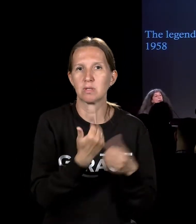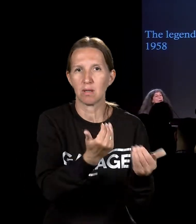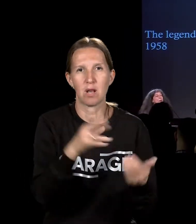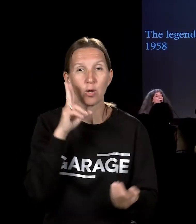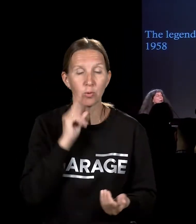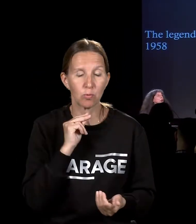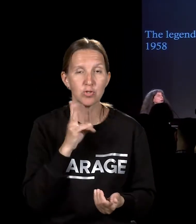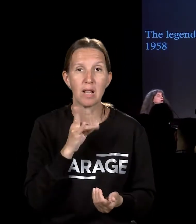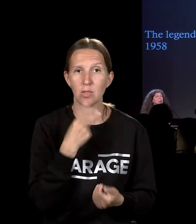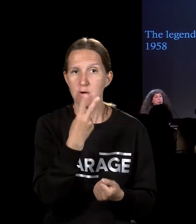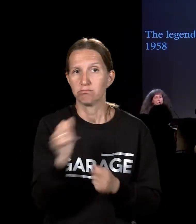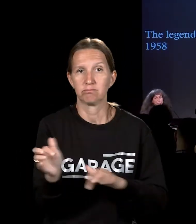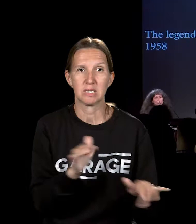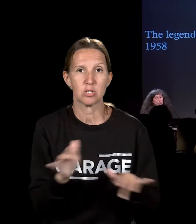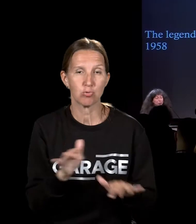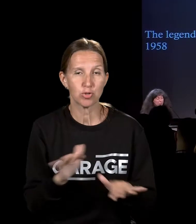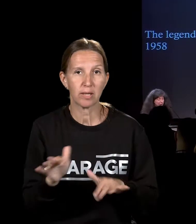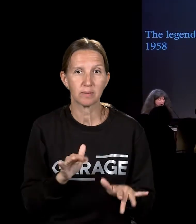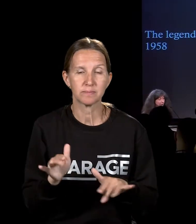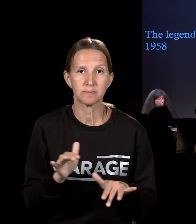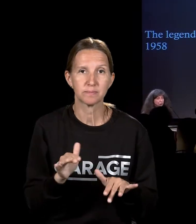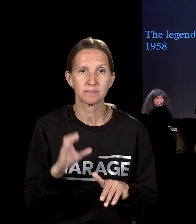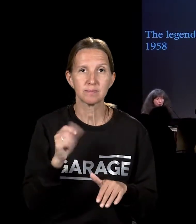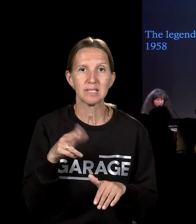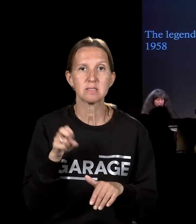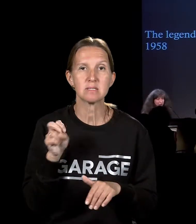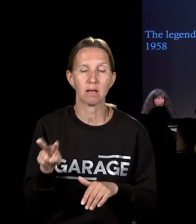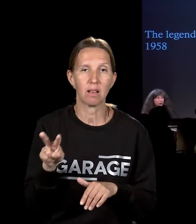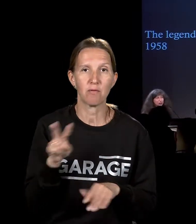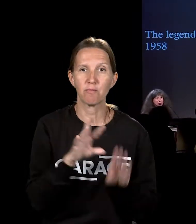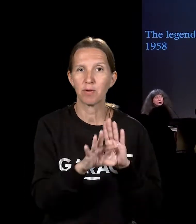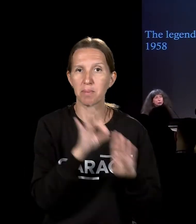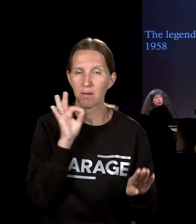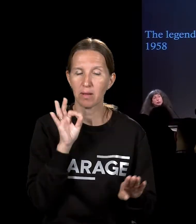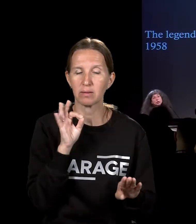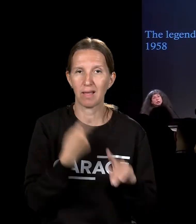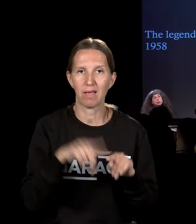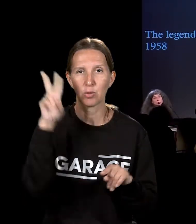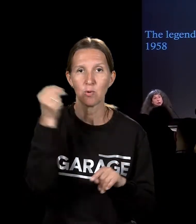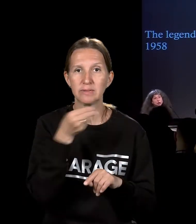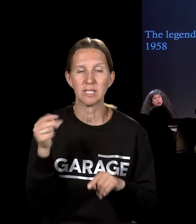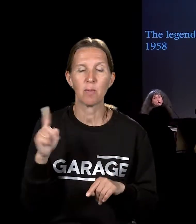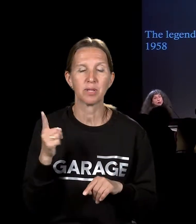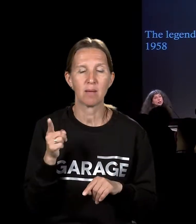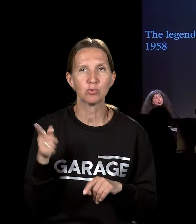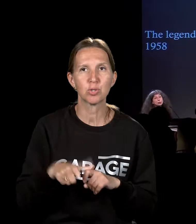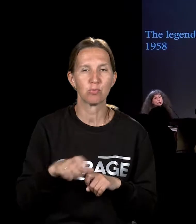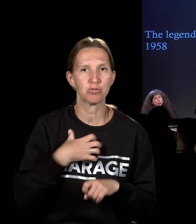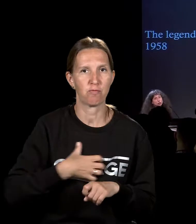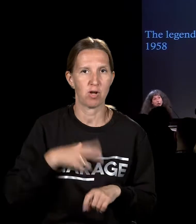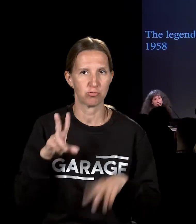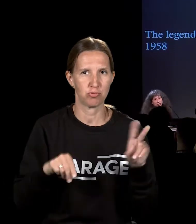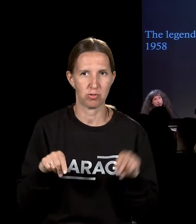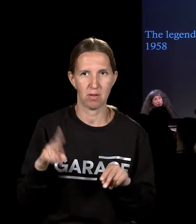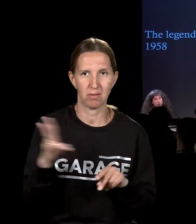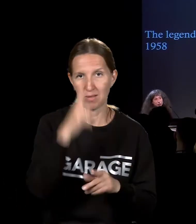Но при этом это сюжет, который Сигал берет, и для Сигала очень важно это взаимоотношение с религией, которая